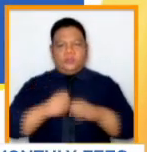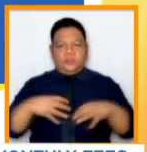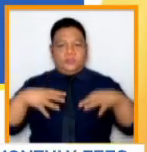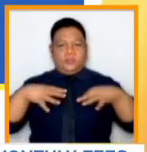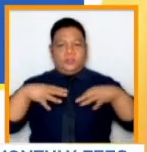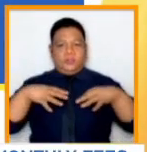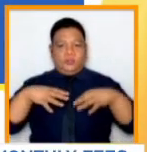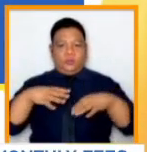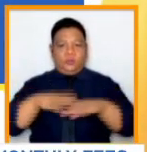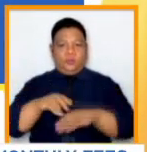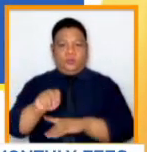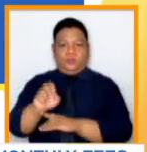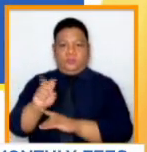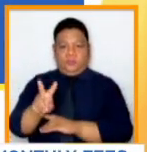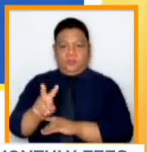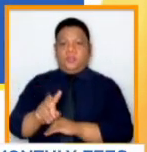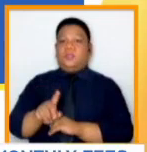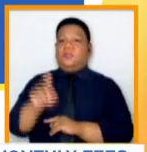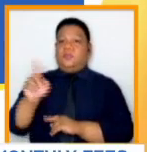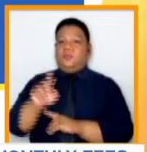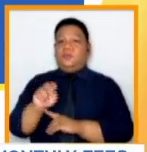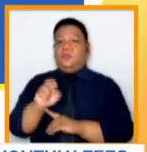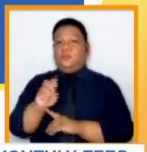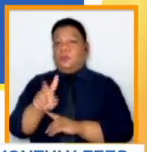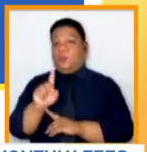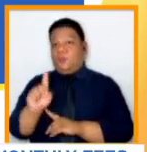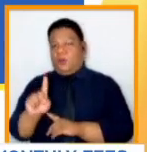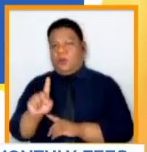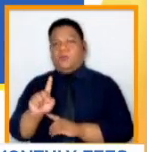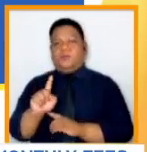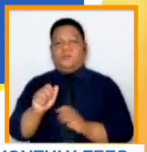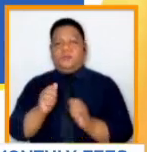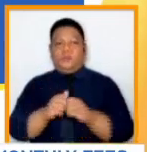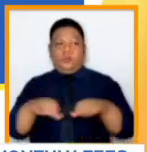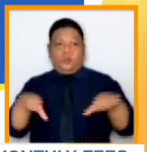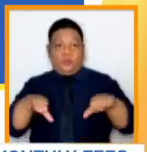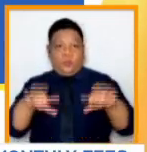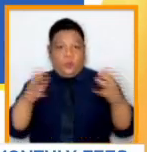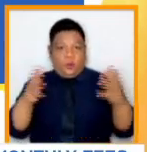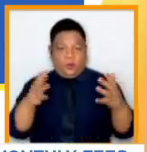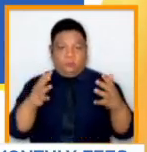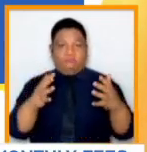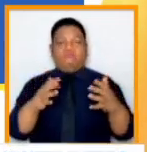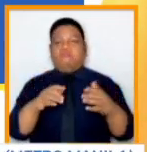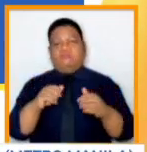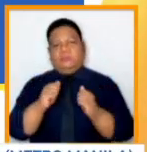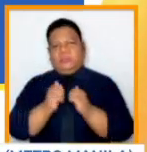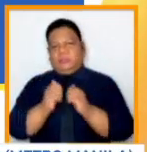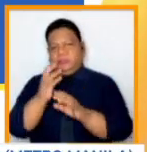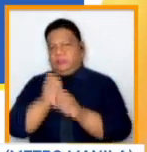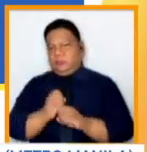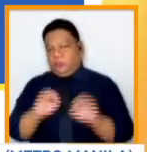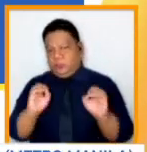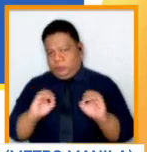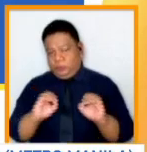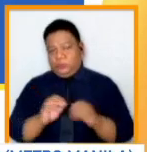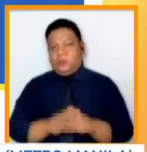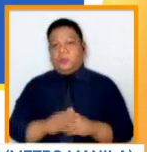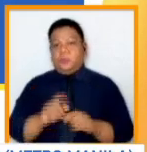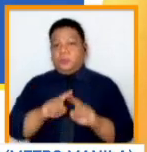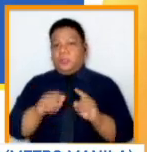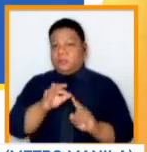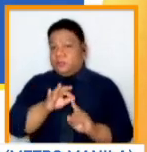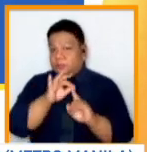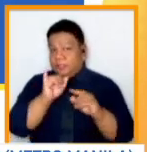no work, no pay. Kapag hindi nagtrabaho, ang empleyado, wala. Maliban na lang kung may polisi ang kumpanya na may sweldo kapag